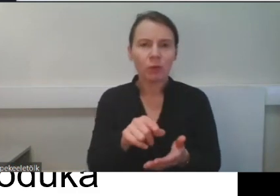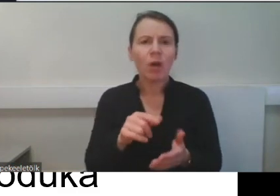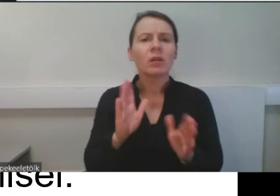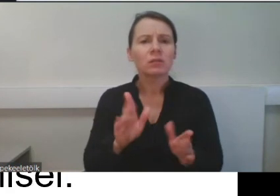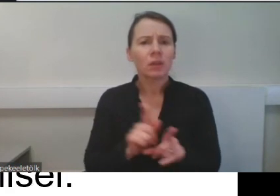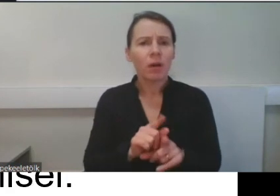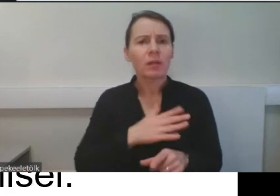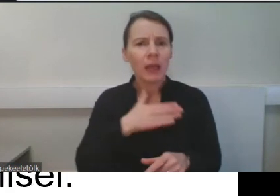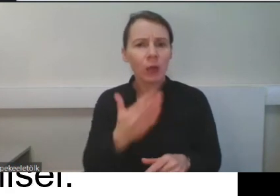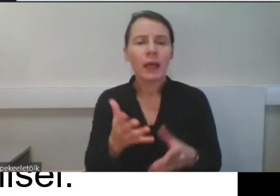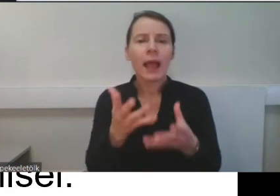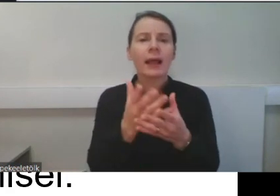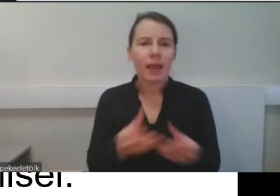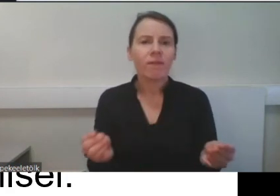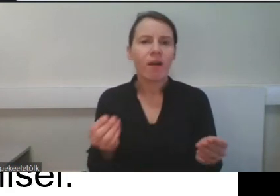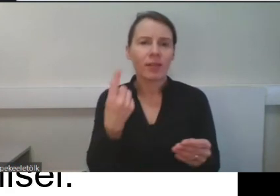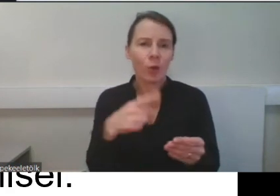toimetulekurühmas.